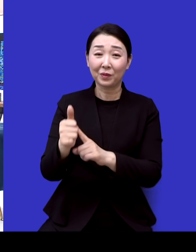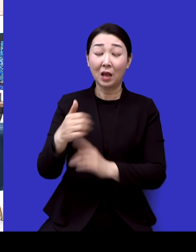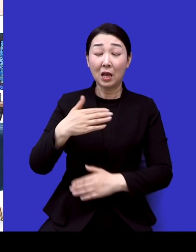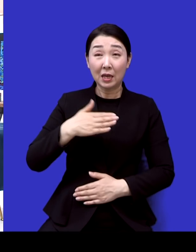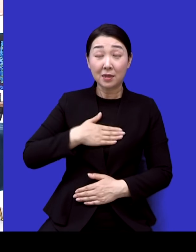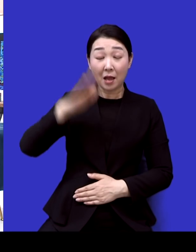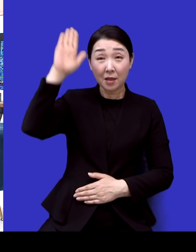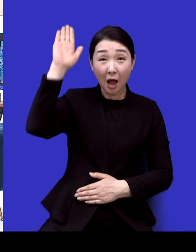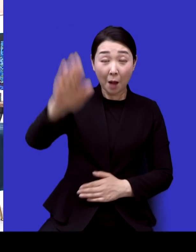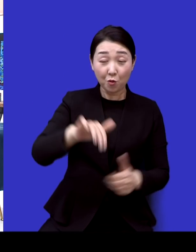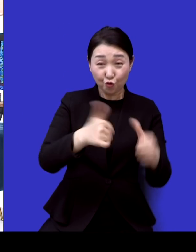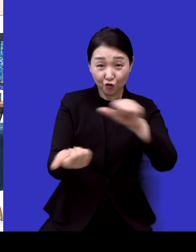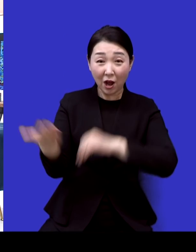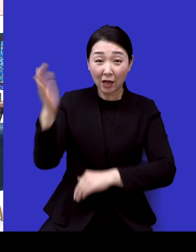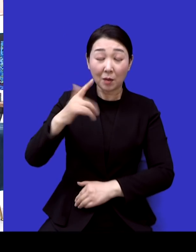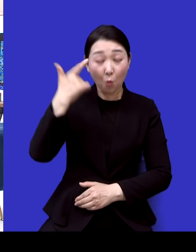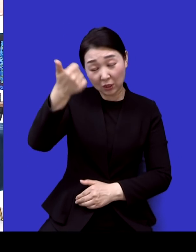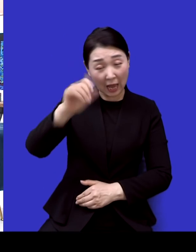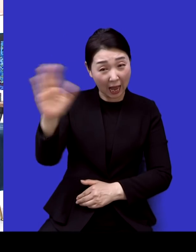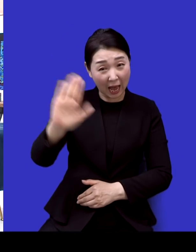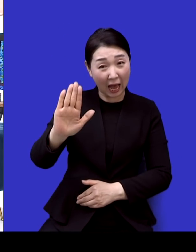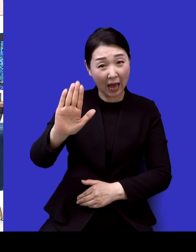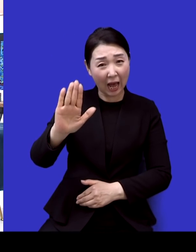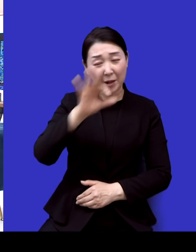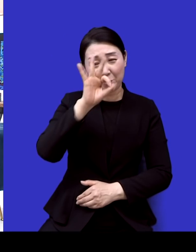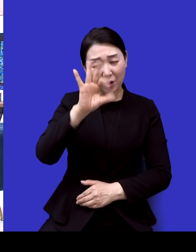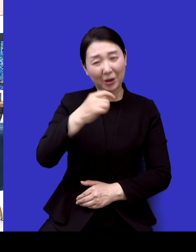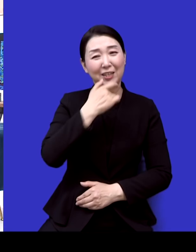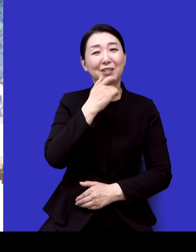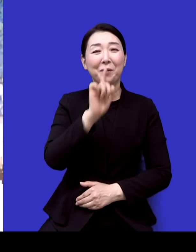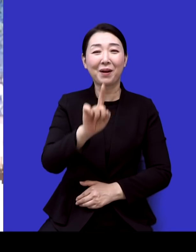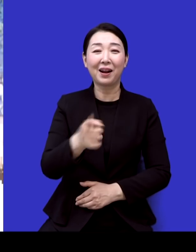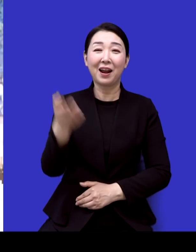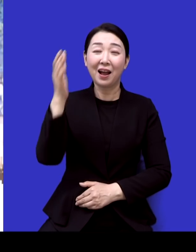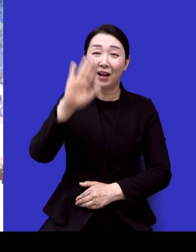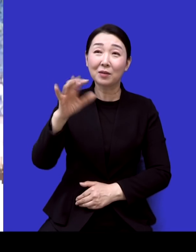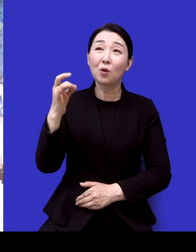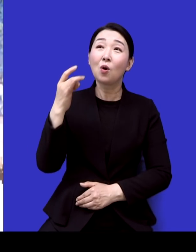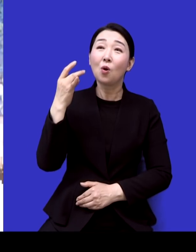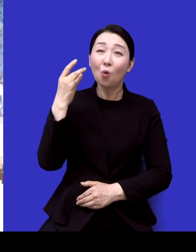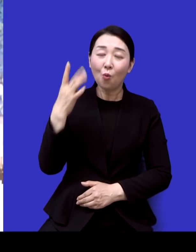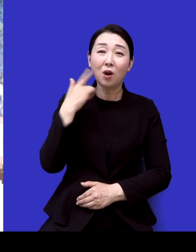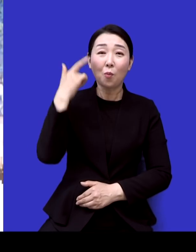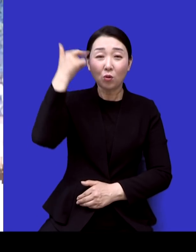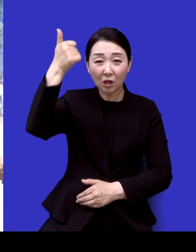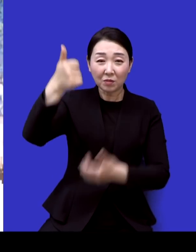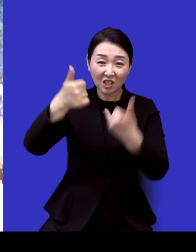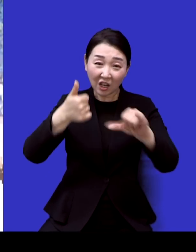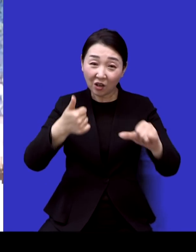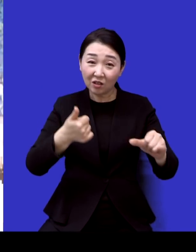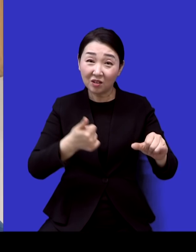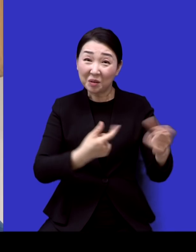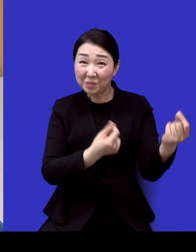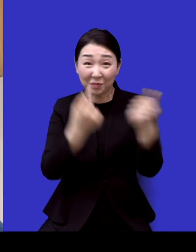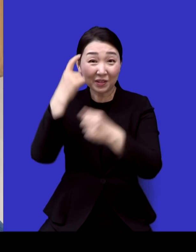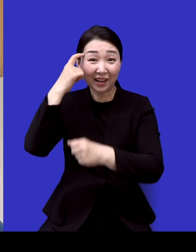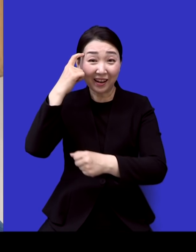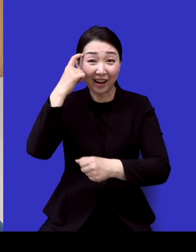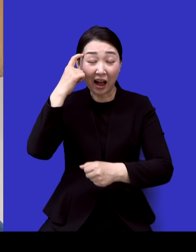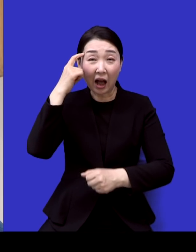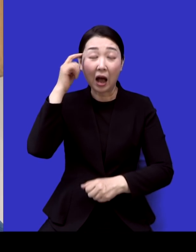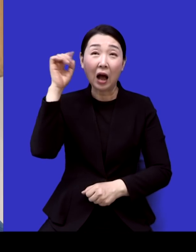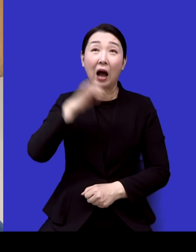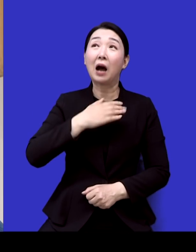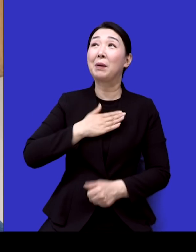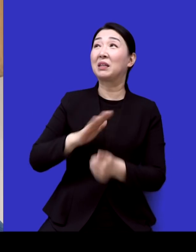나는 죽어도 내가 목사 일을 할 수가 없다. 난 할 수 없다. 하기 싫다. 막 이러는데 원래 목사님들 자녀들은 다 그 비슷한 생각하나 봐요. 아 그런 것 같습니다.